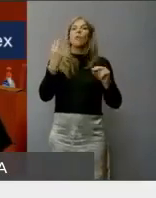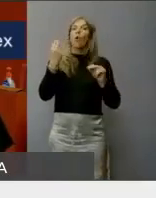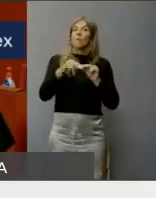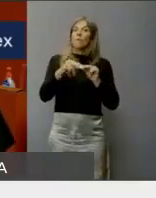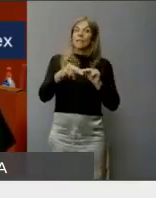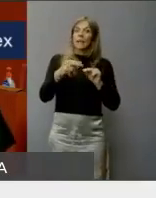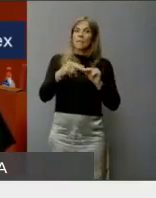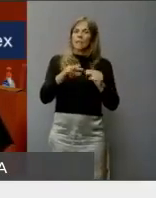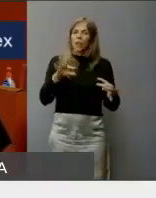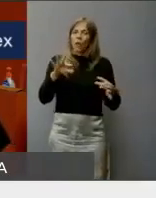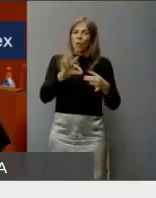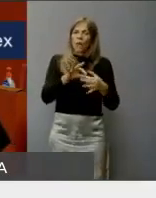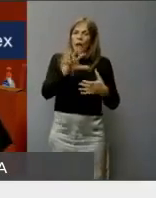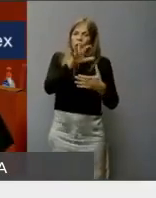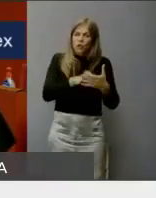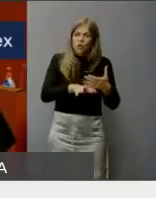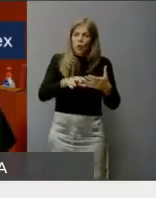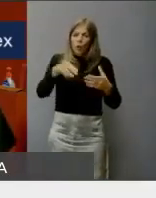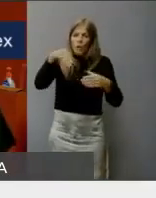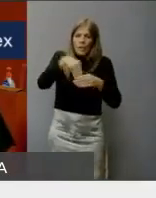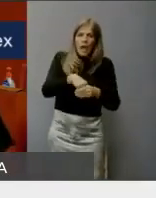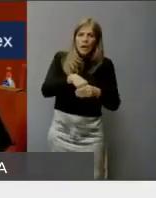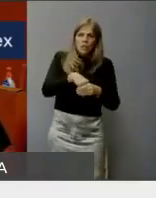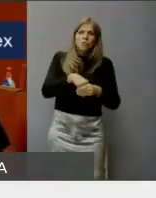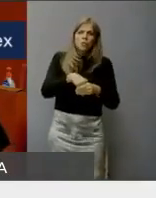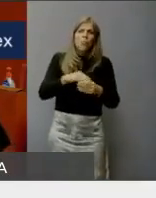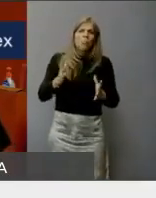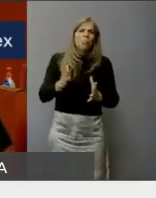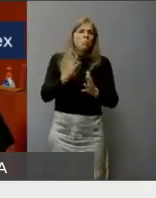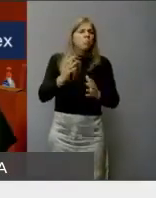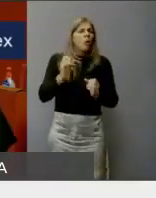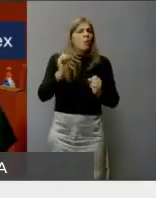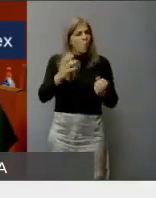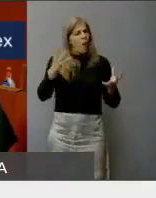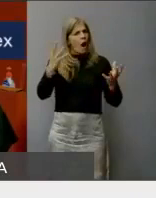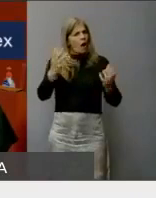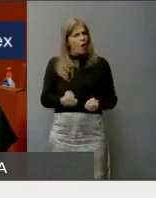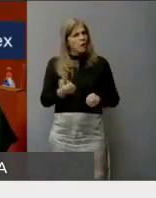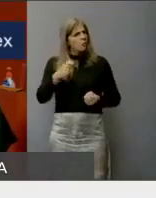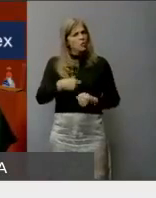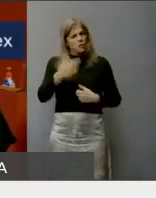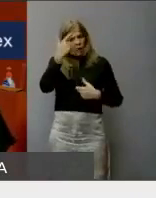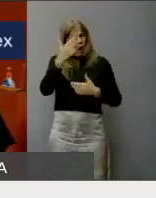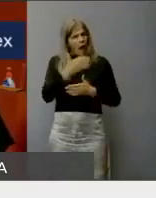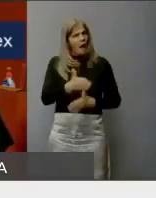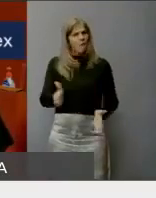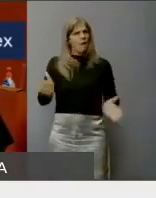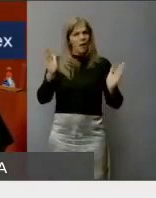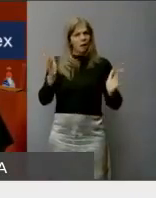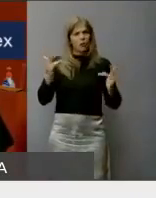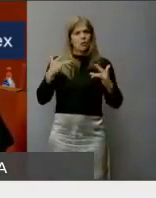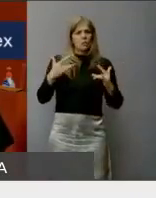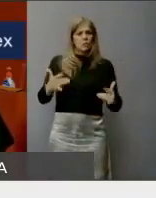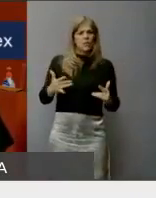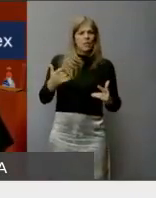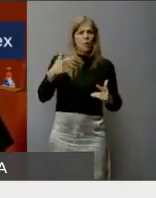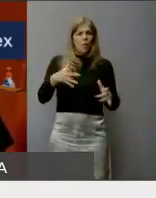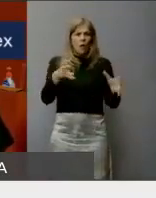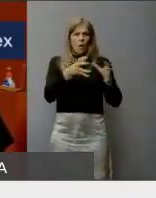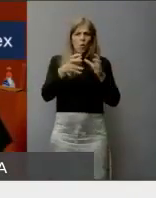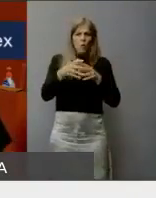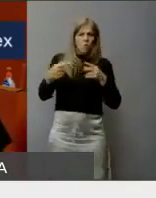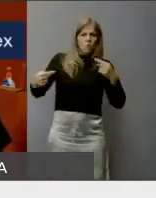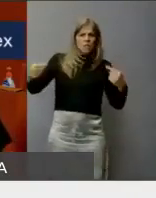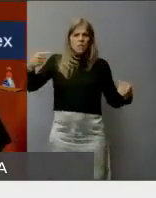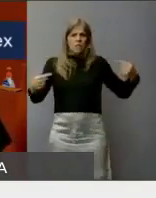anche il testo le re forse anche accolti nello spirito di massima disponibilità perché qui non ci sono guelfi ghibellini ma ci sono